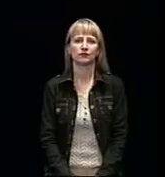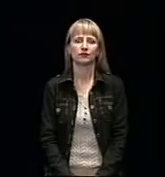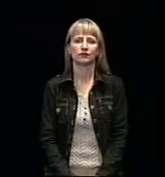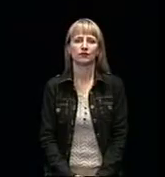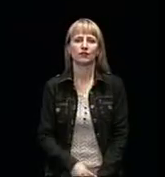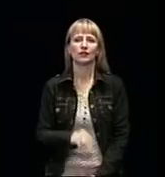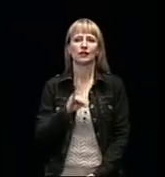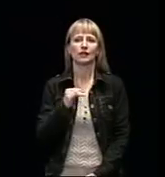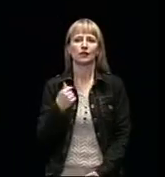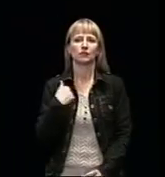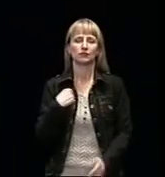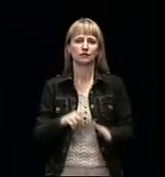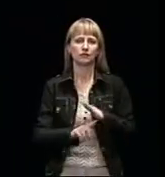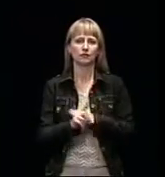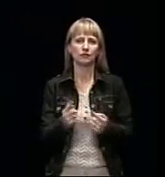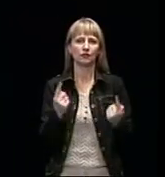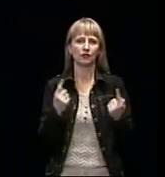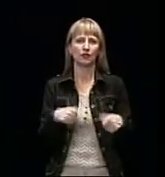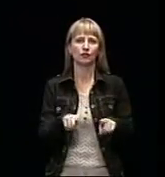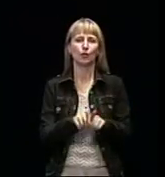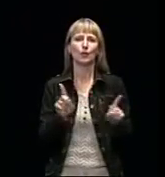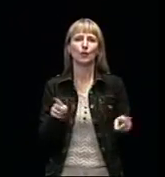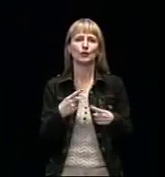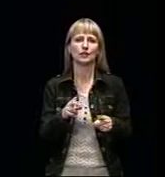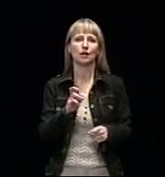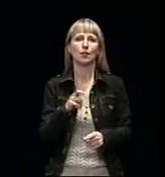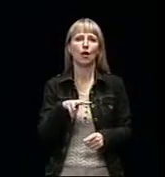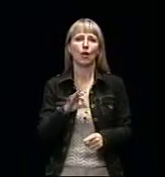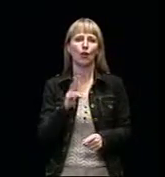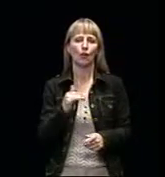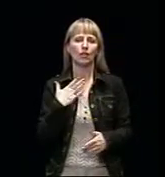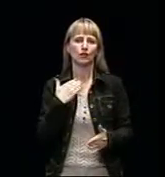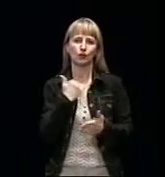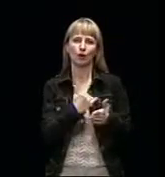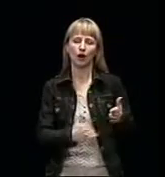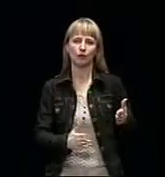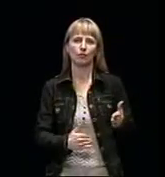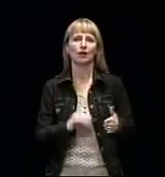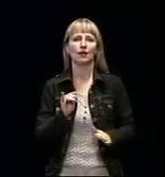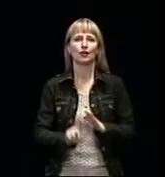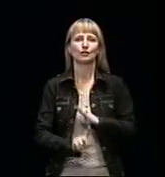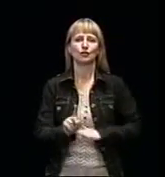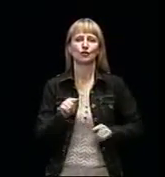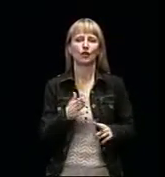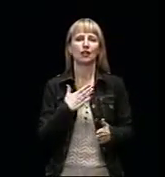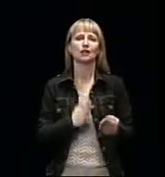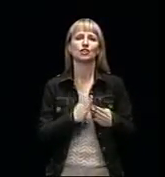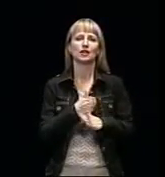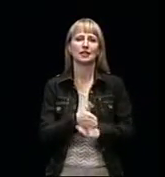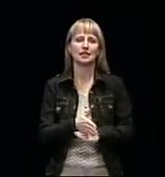І отже, ми підходимо до великого такого музичного блоку сьогодні в нашій програмі. І розпочне його наш